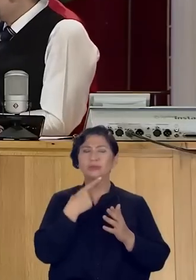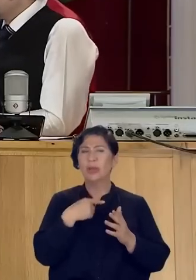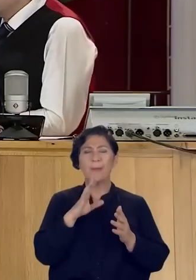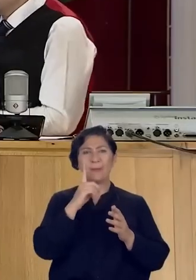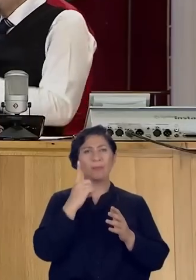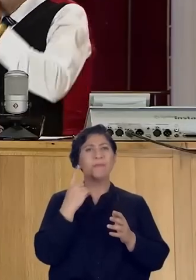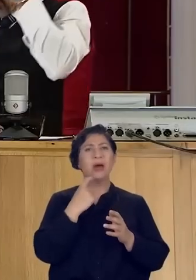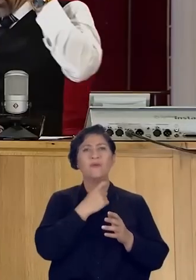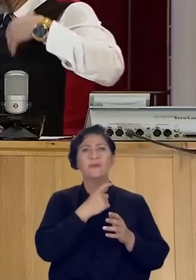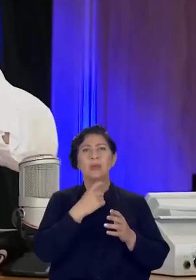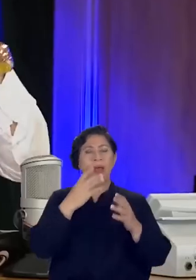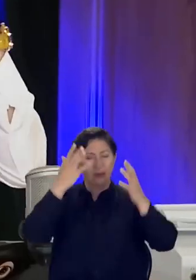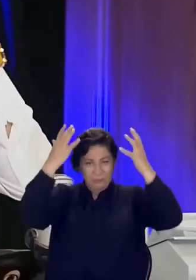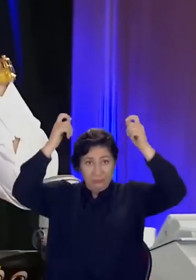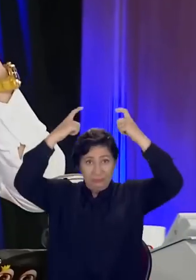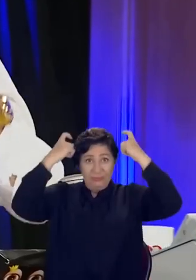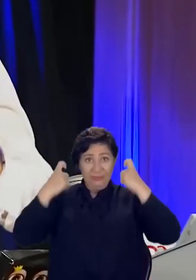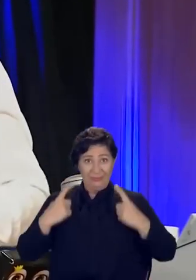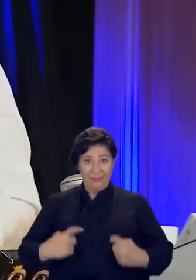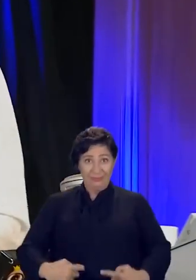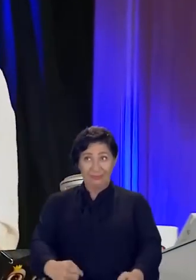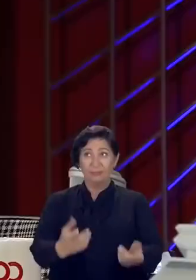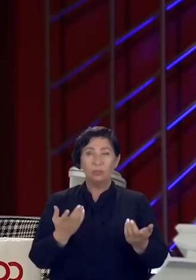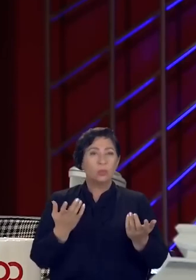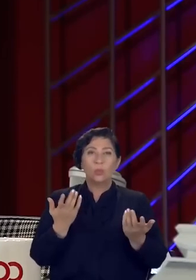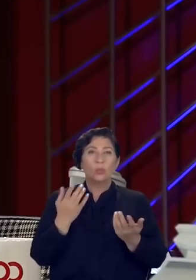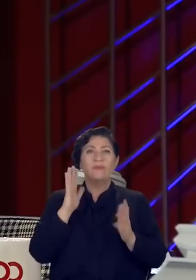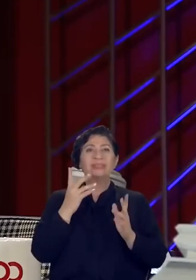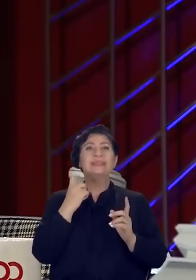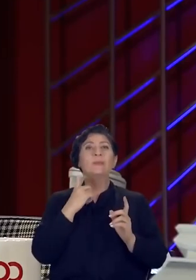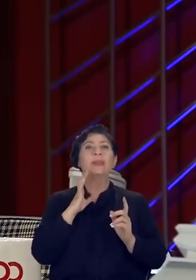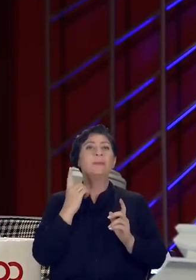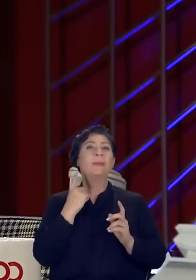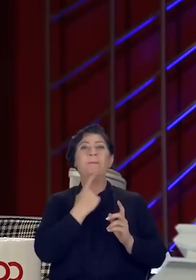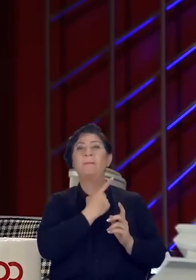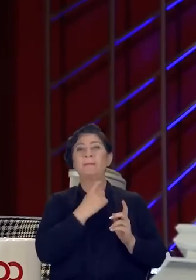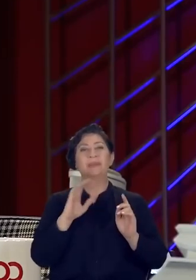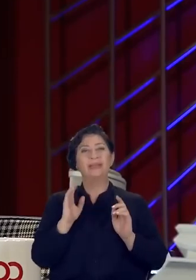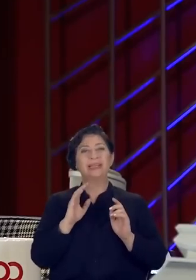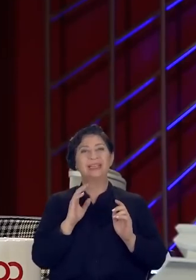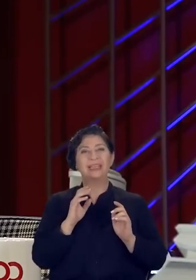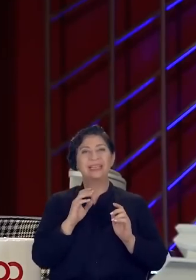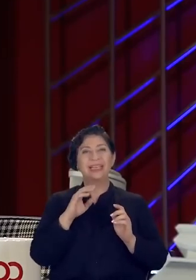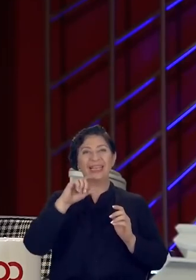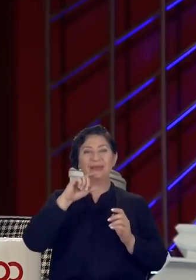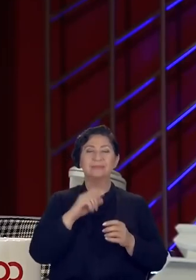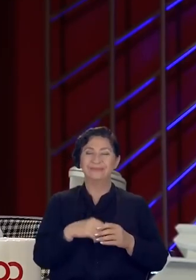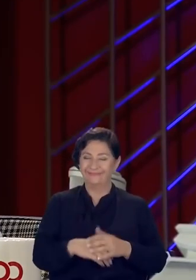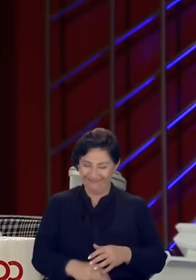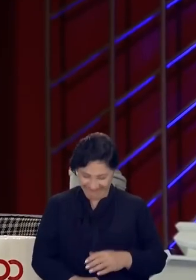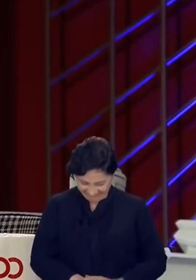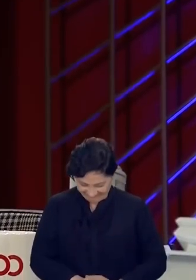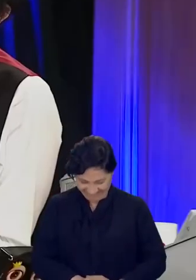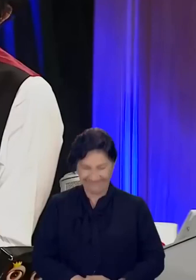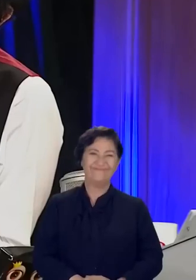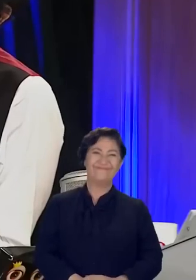Bir parfüm sürmüşsünüz. Her tarafınıza mı sürdünüz? Yok, aslında çok sıkmadım. Ne kadar sıktınız? Yani yarım şişe kadar.